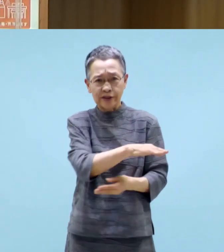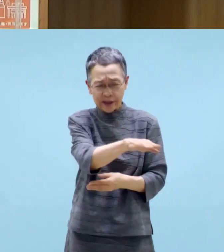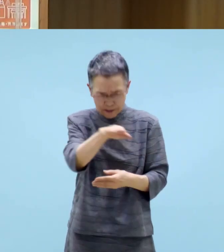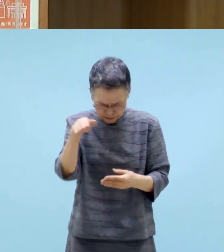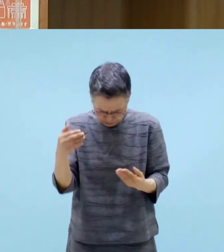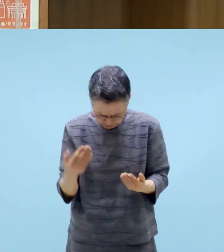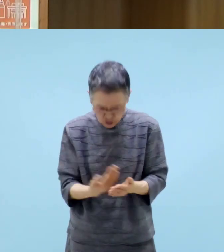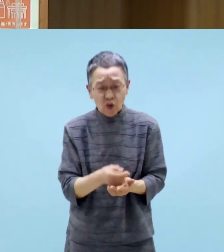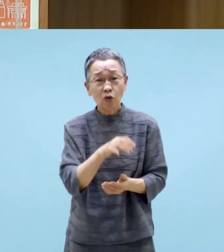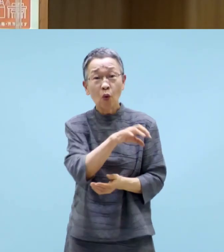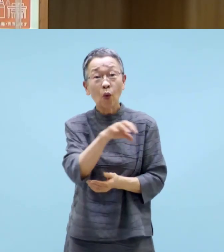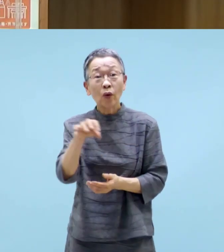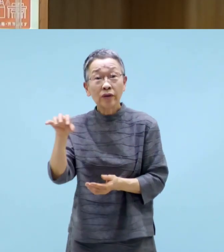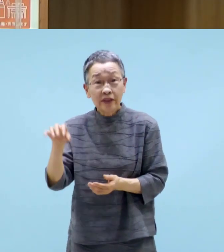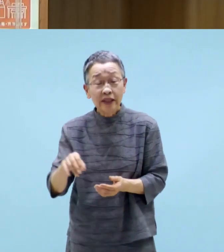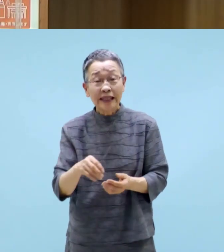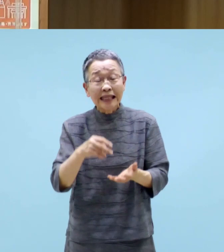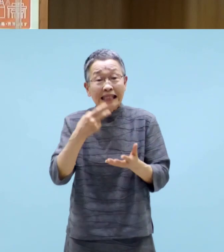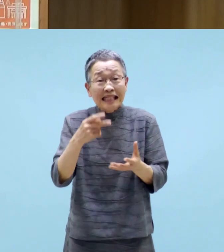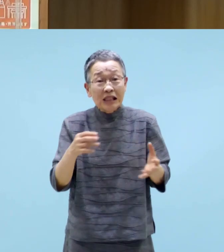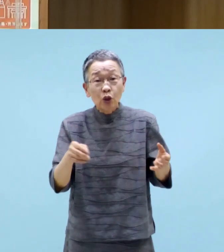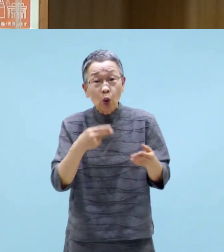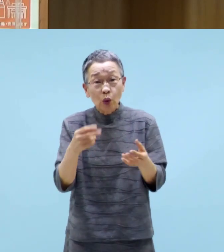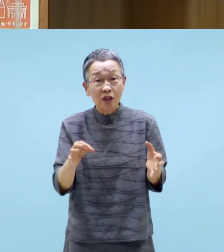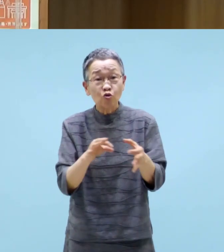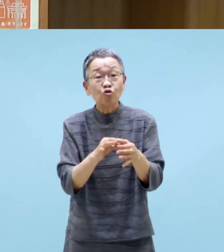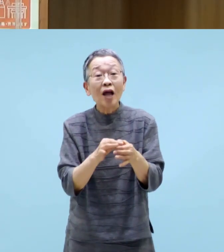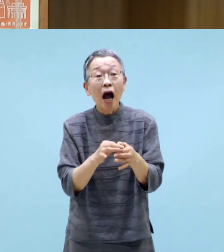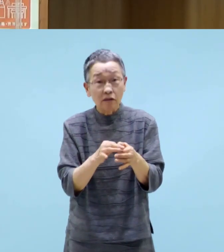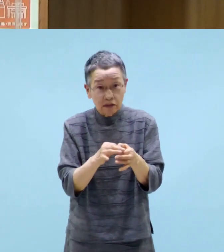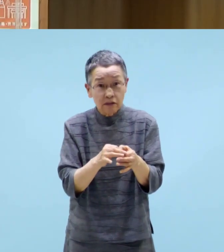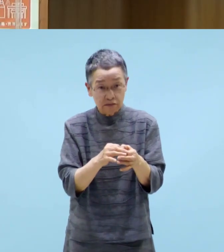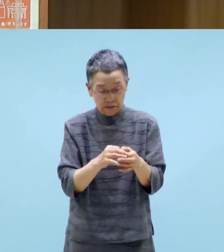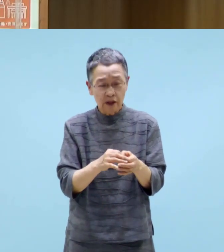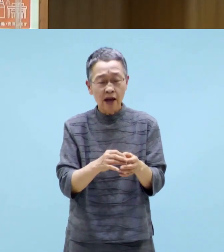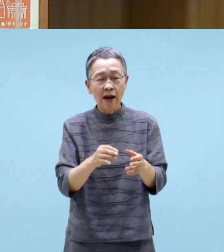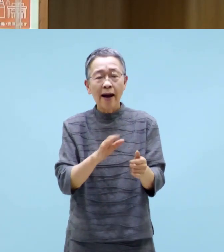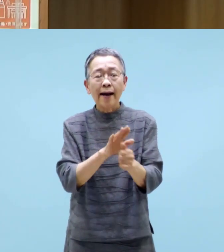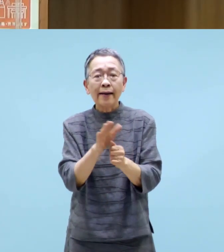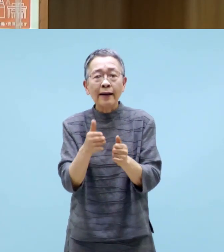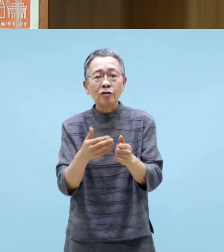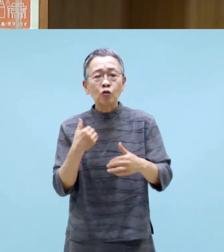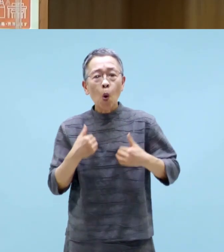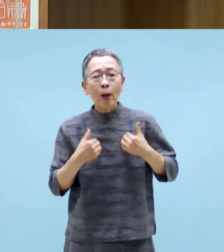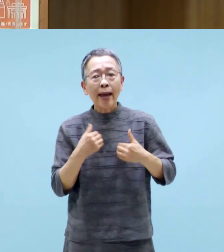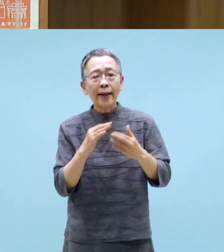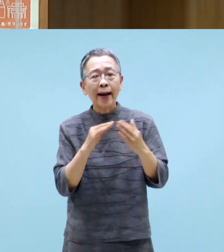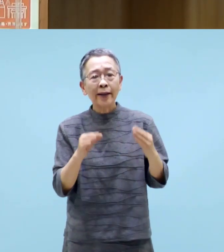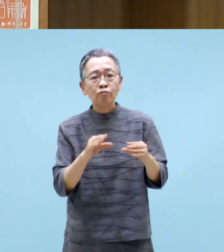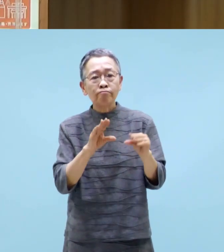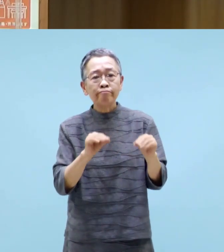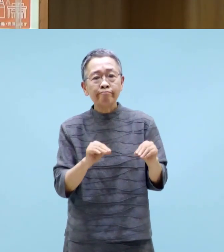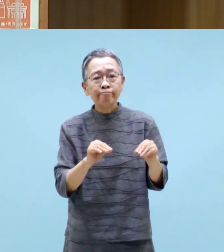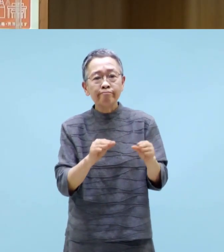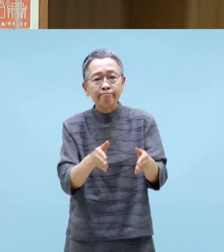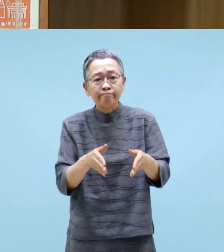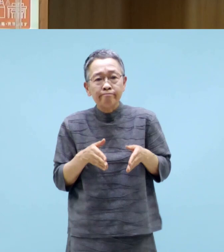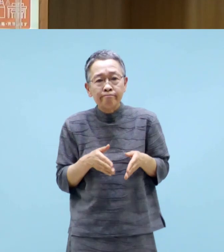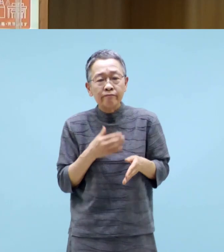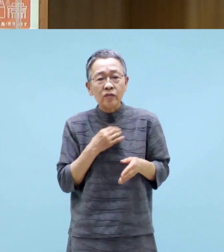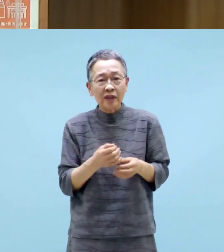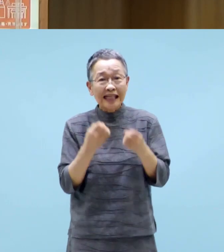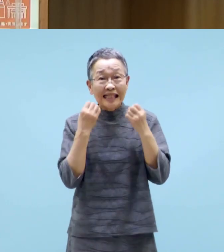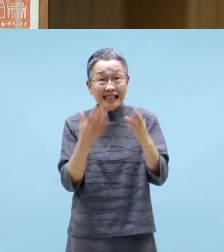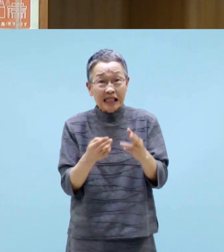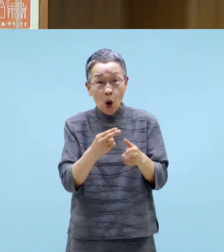飲食につながるこの歓送迎会の自粛と、飲食の際は業種別ガイドラインや新北海道スタイル